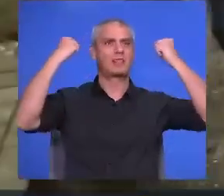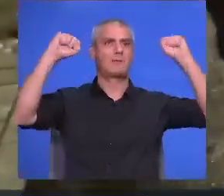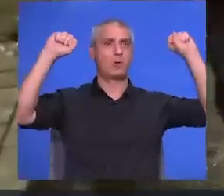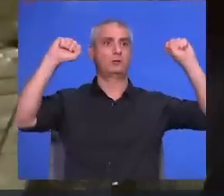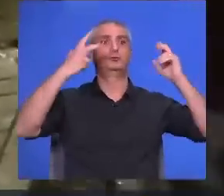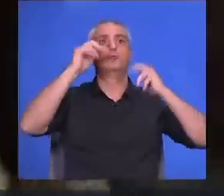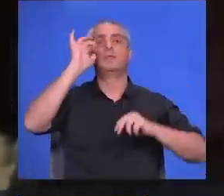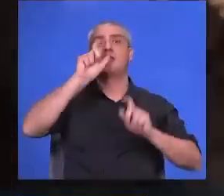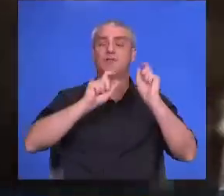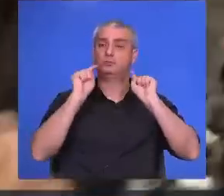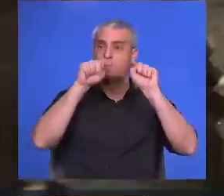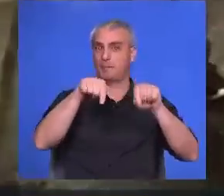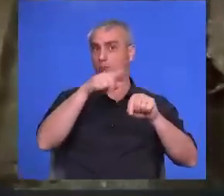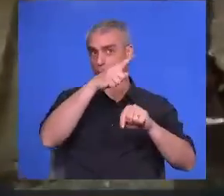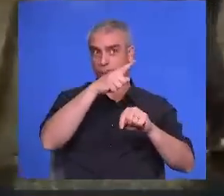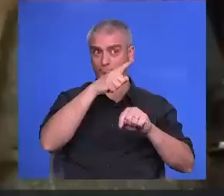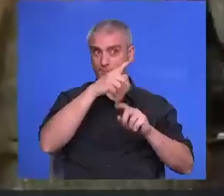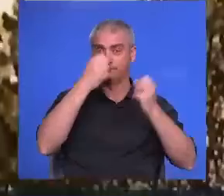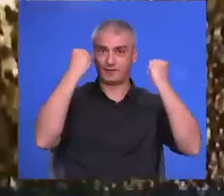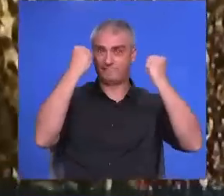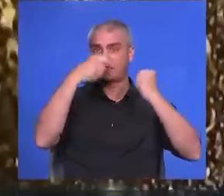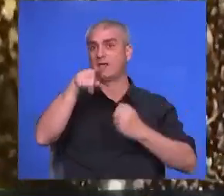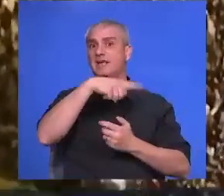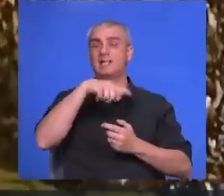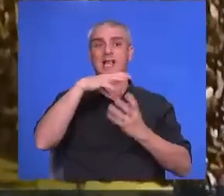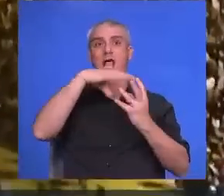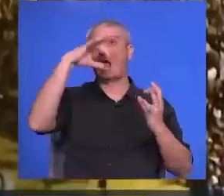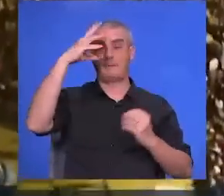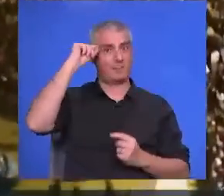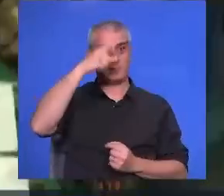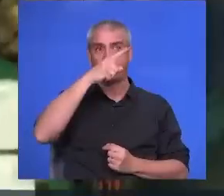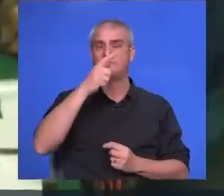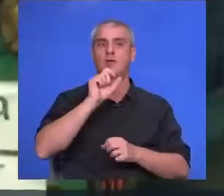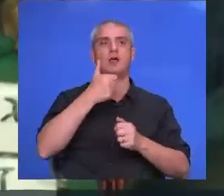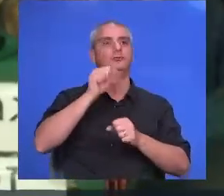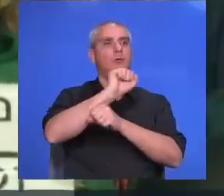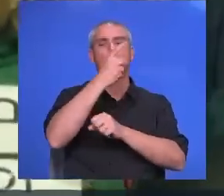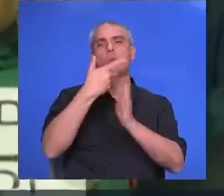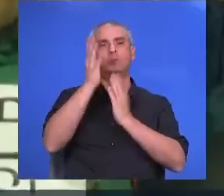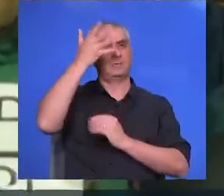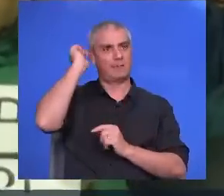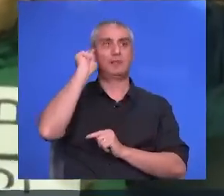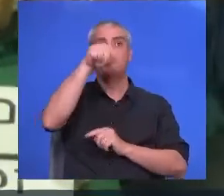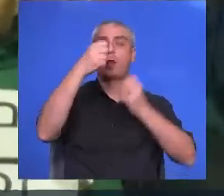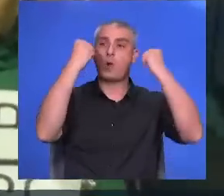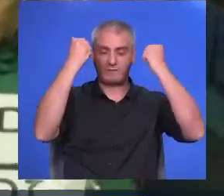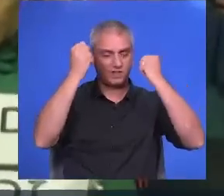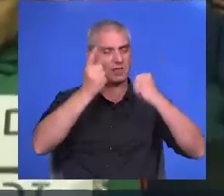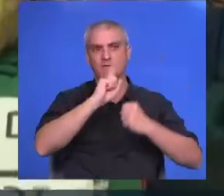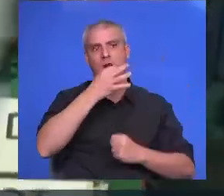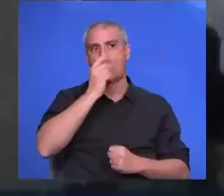80 אלף איש הגיעו אתמול להפגנה בכיכר הבימה בתל אביב. ראשי מפלגות האופוזיציה, למעט לפיד, הגיעו להפגנה, אך לא נעמו